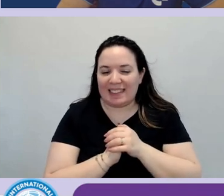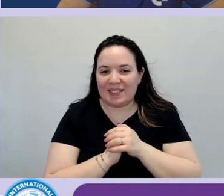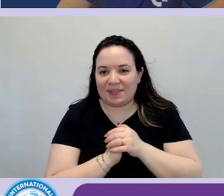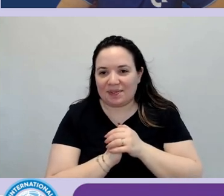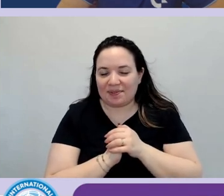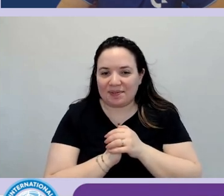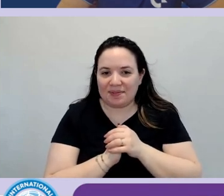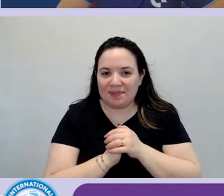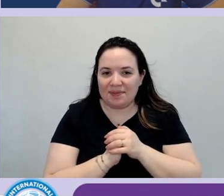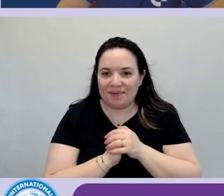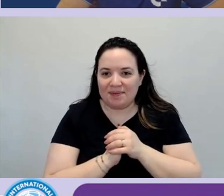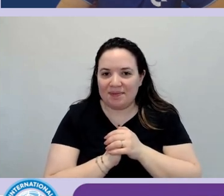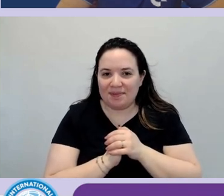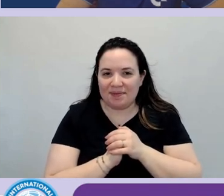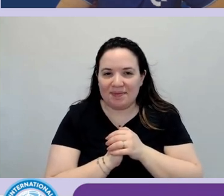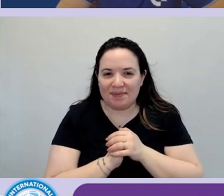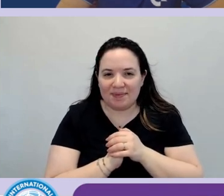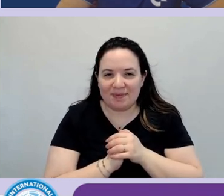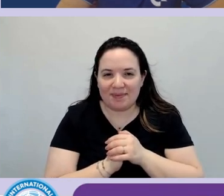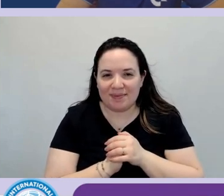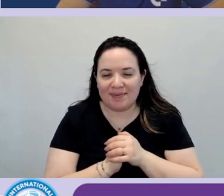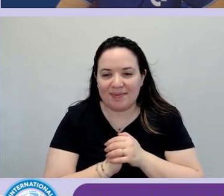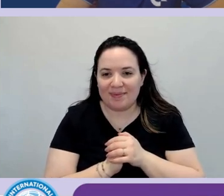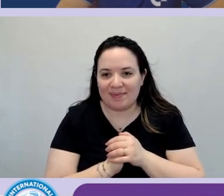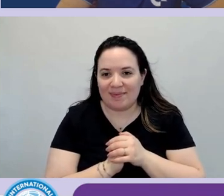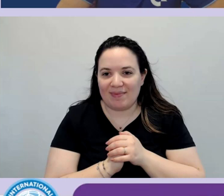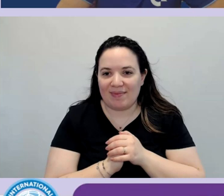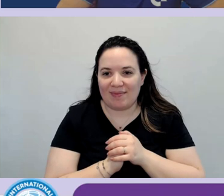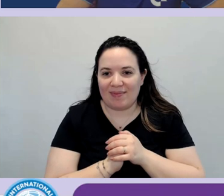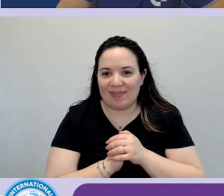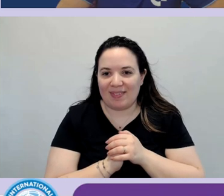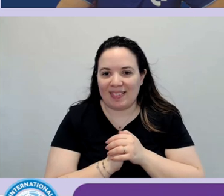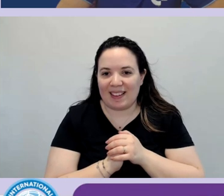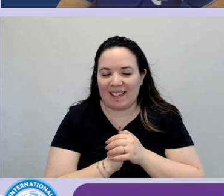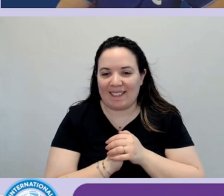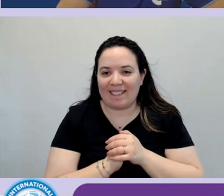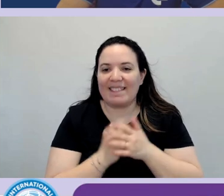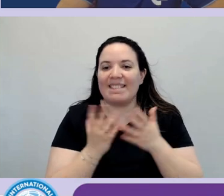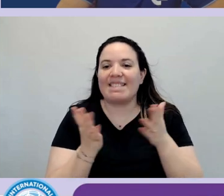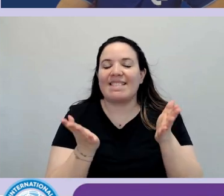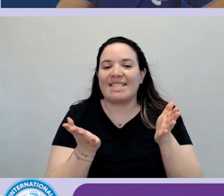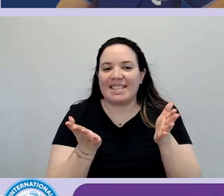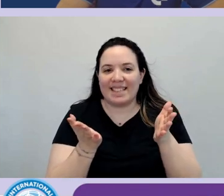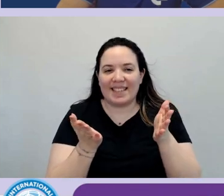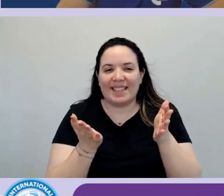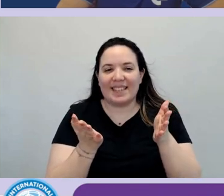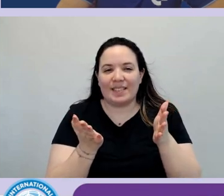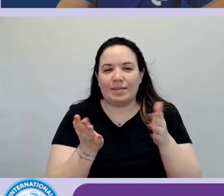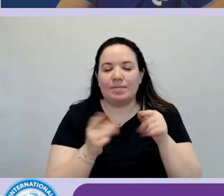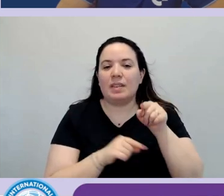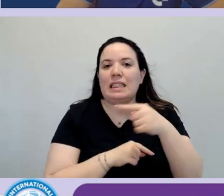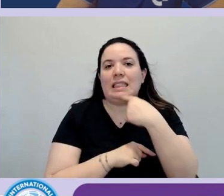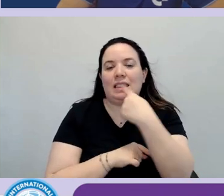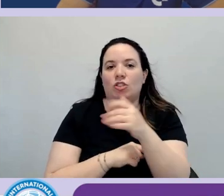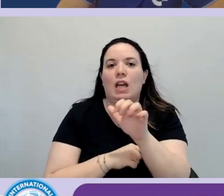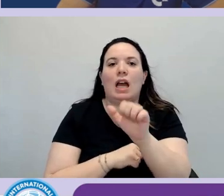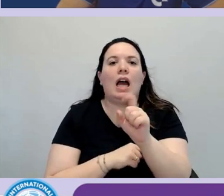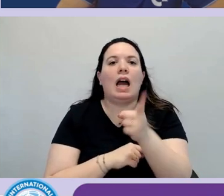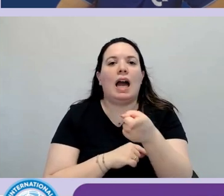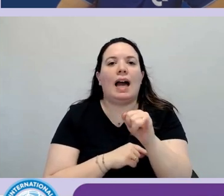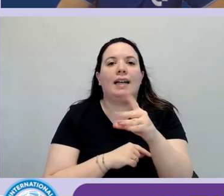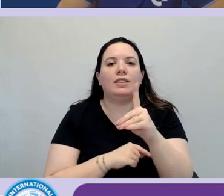chiesto te la te la assegno io da qui ok dice che l'agid